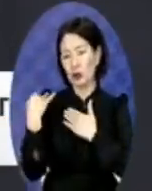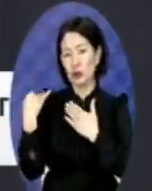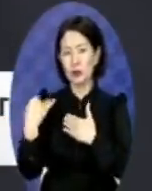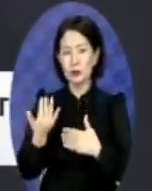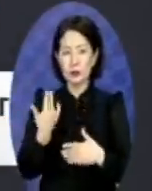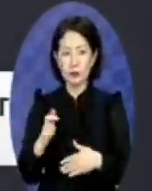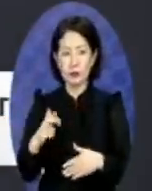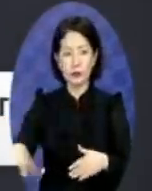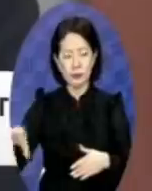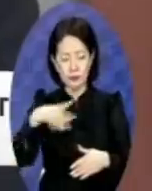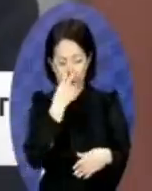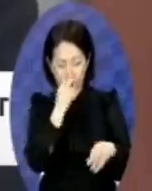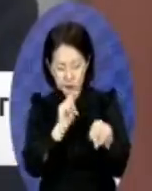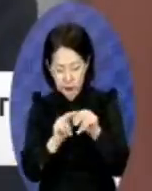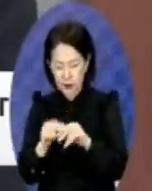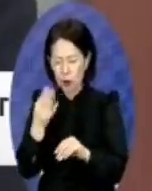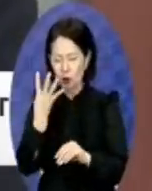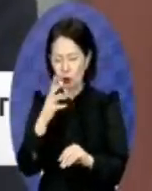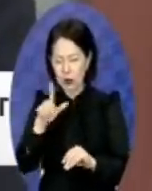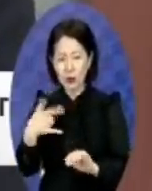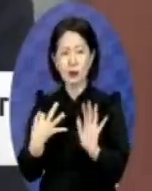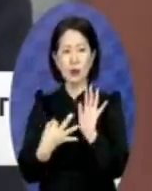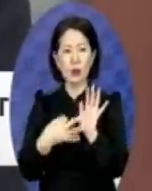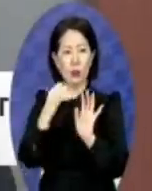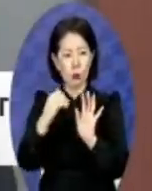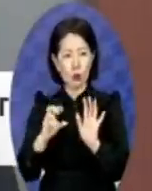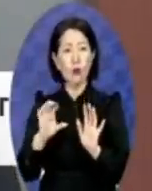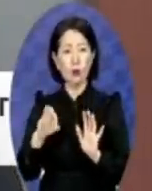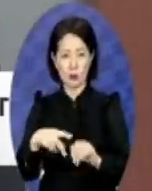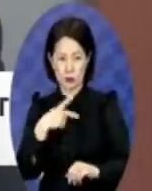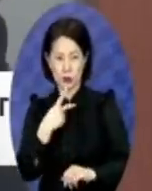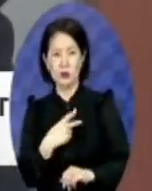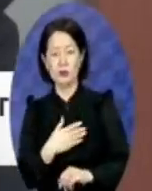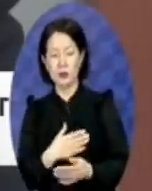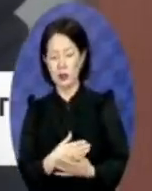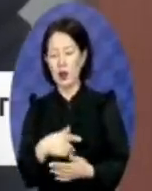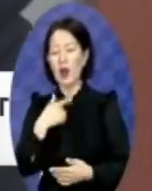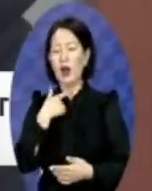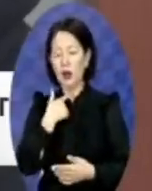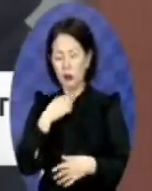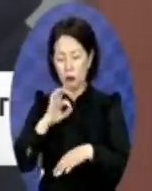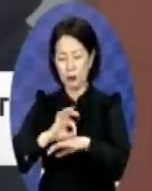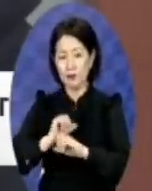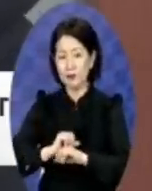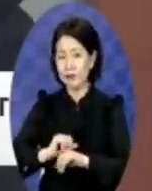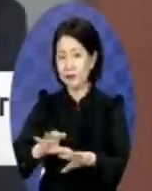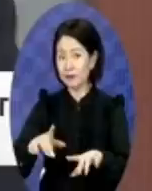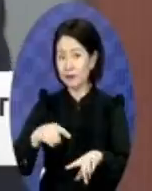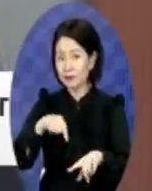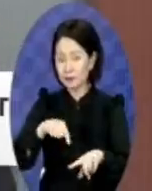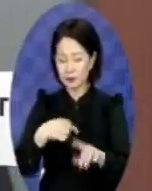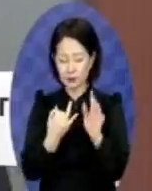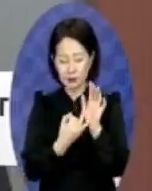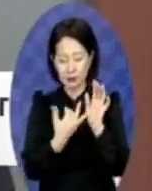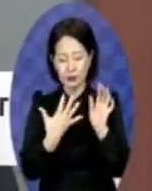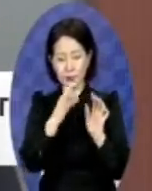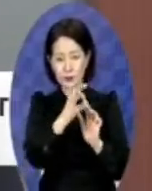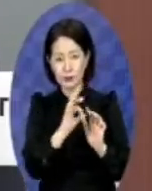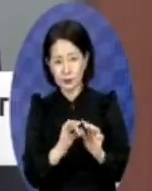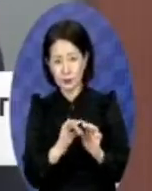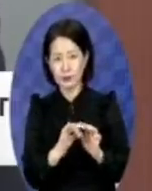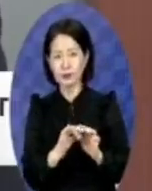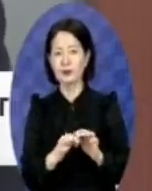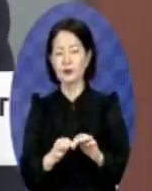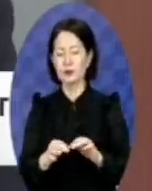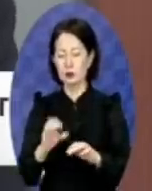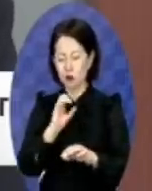нийс амлалтаар үйлчлэгийн 4.8% эзэлж байгаа. Томоогоо бол томоогийн өвчлөл маань одоо өвчлөлийн одоо 75% нь болохоор хүртэл